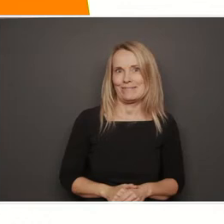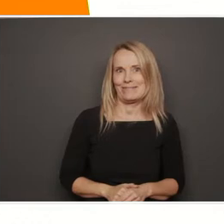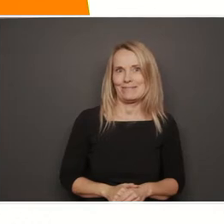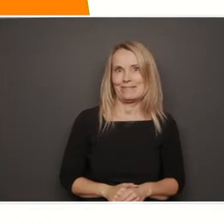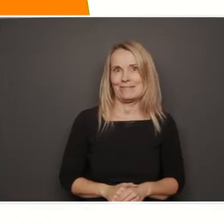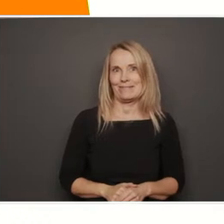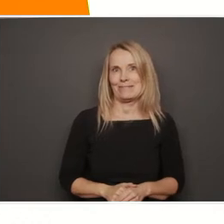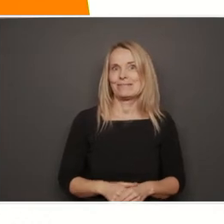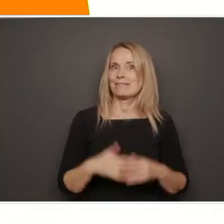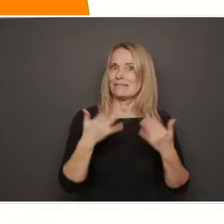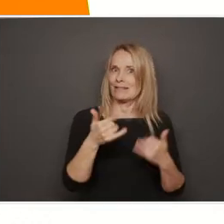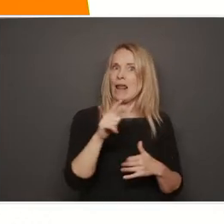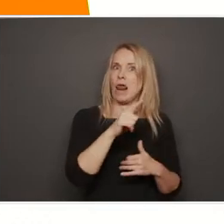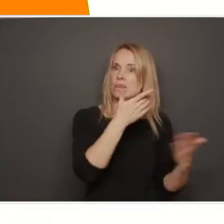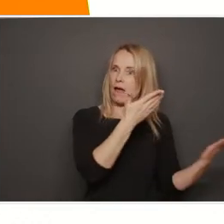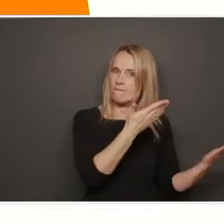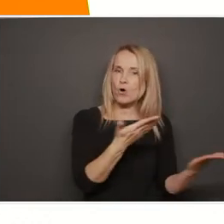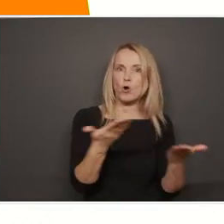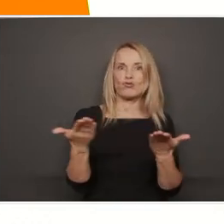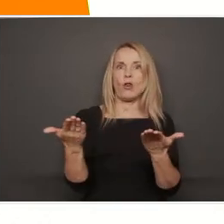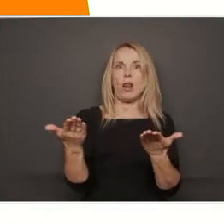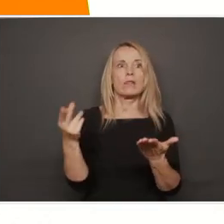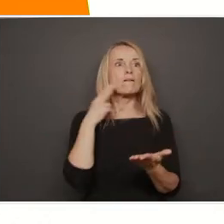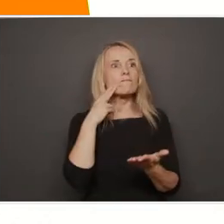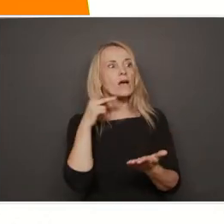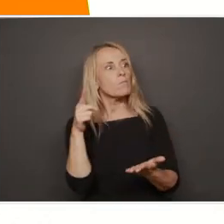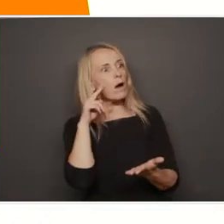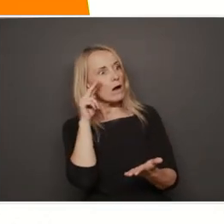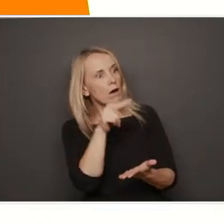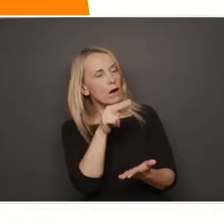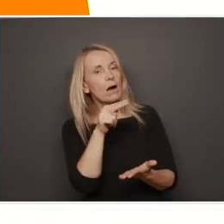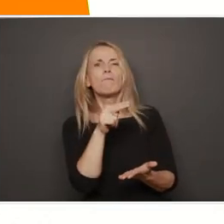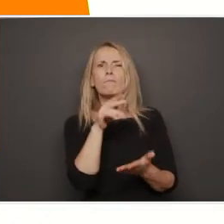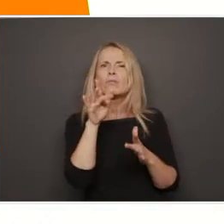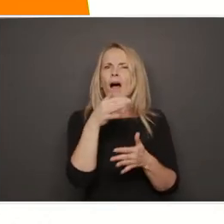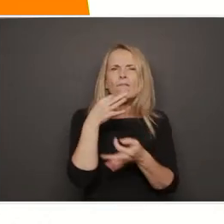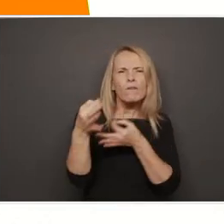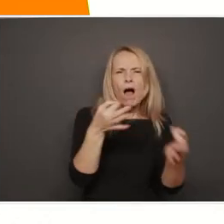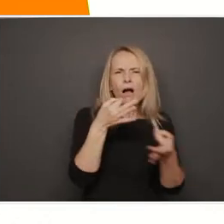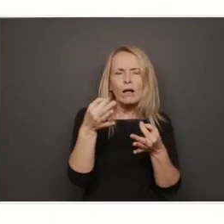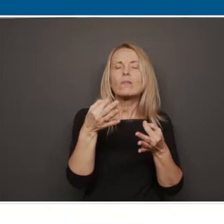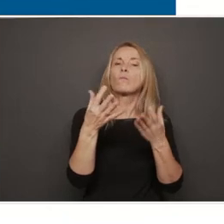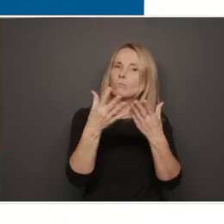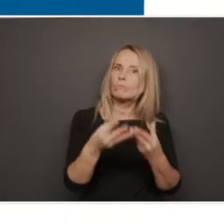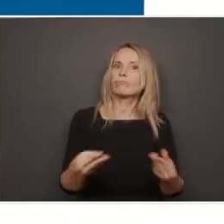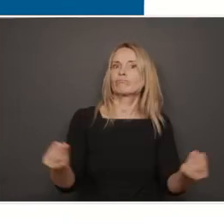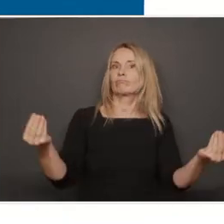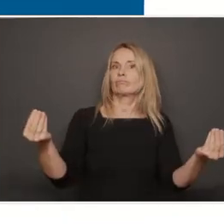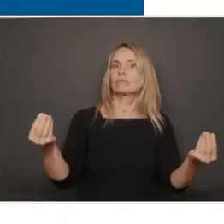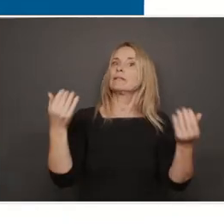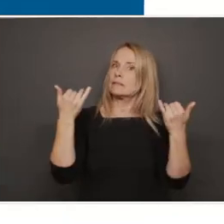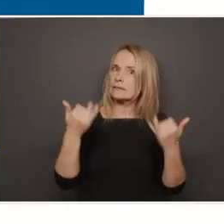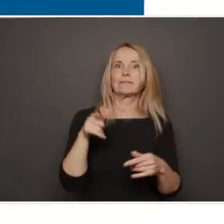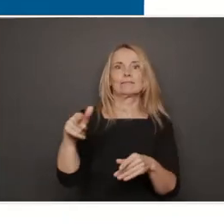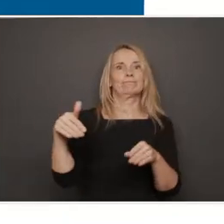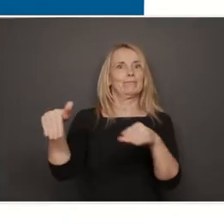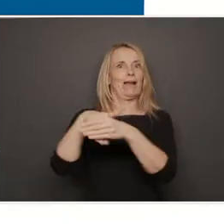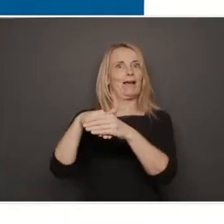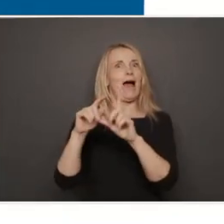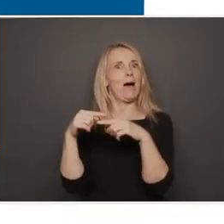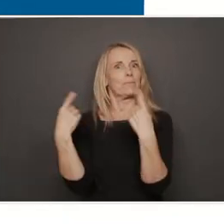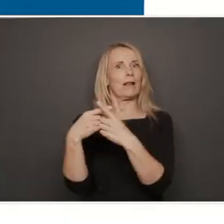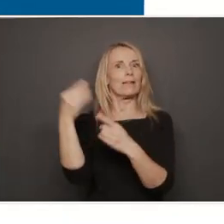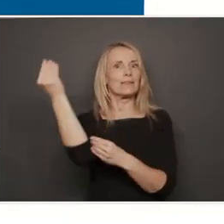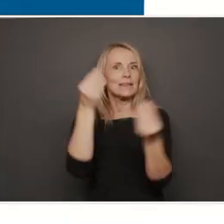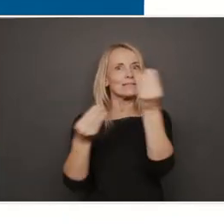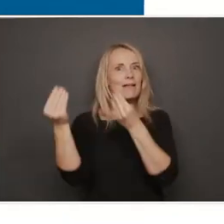Wir stellen Lena der Firma Luster vor und helfen, alle offenen Fragen zu klären. Jetzt arbeitet Lena in der Abteilung Design